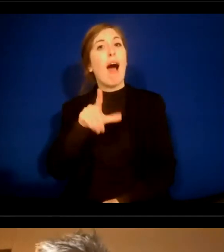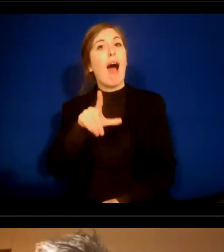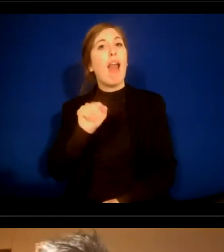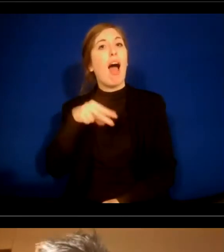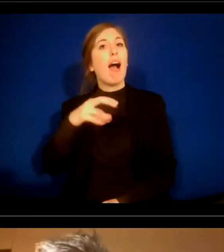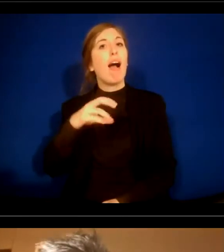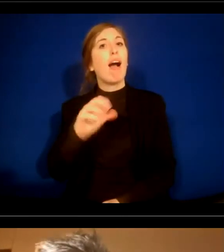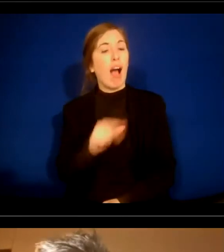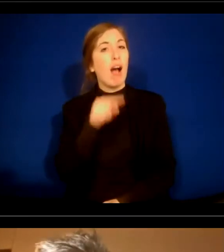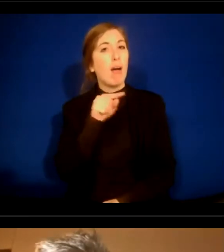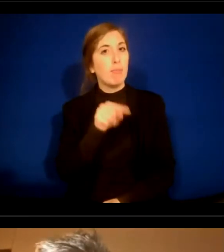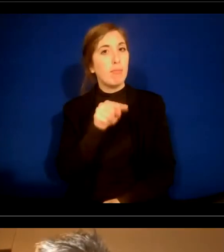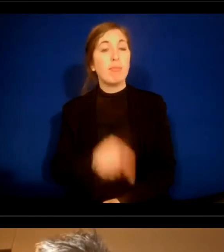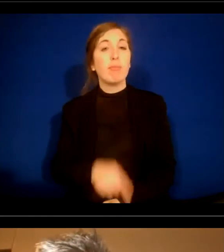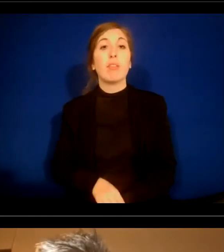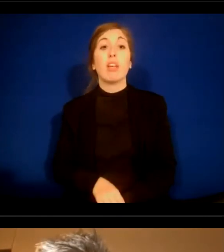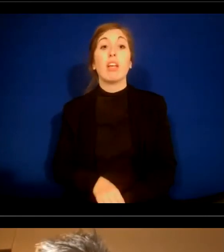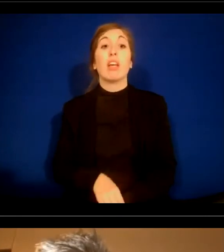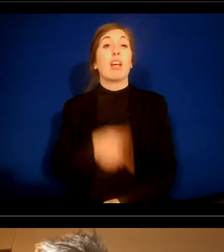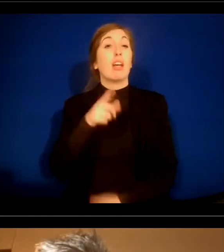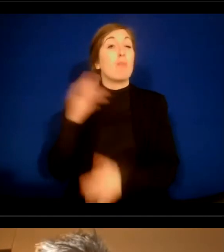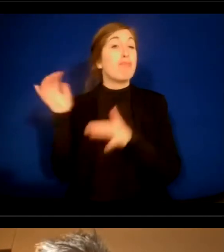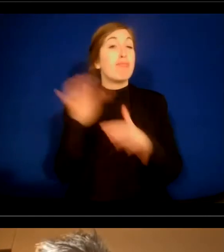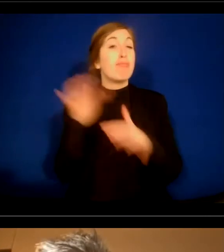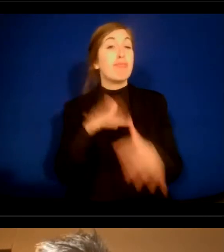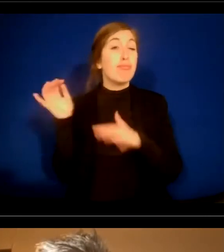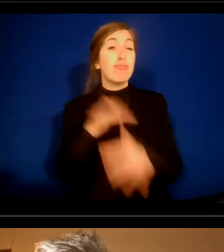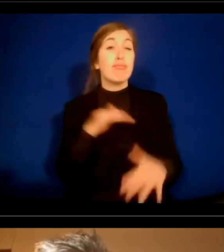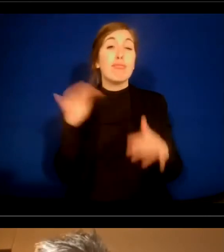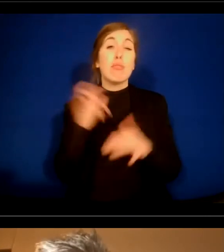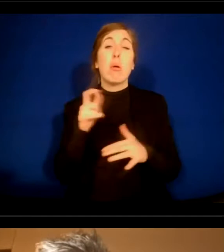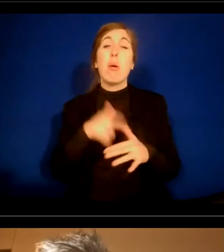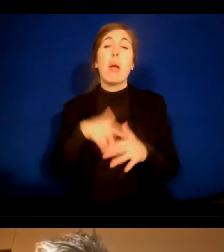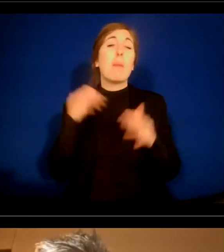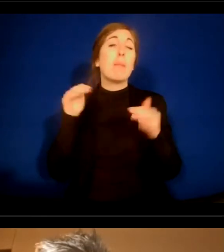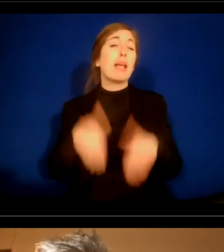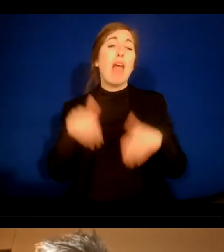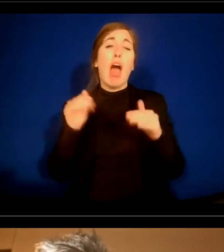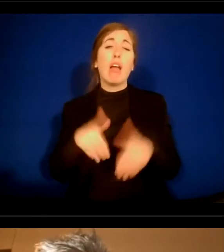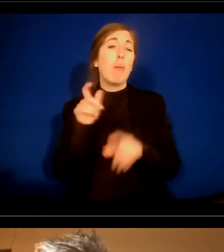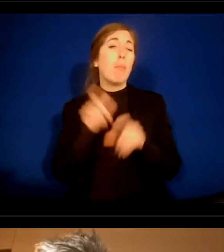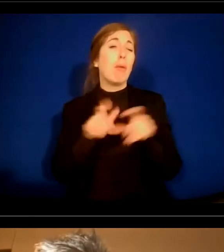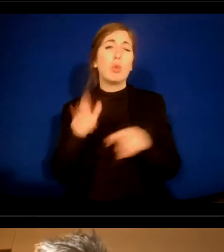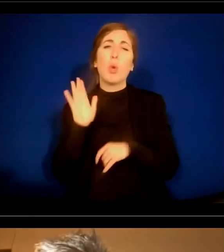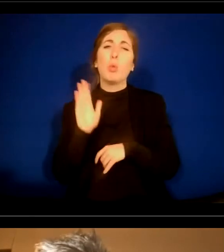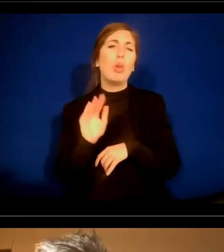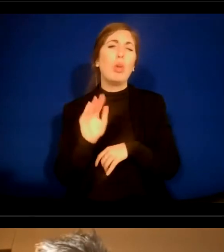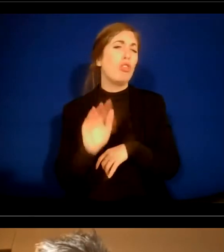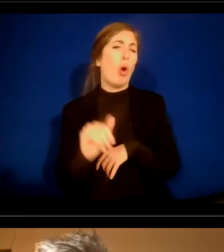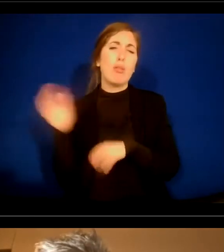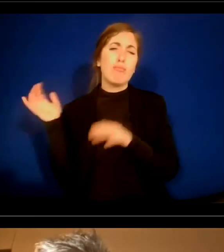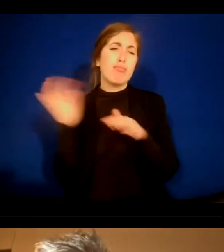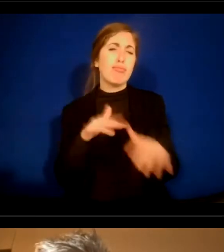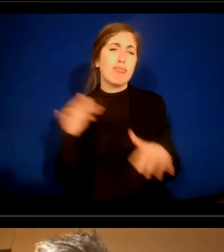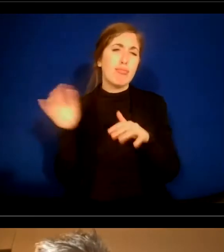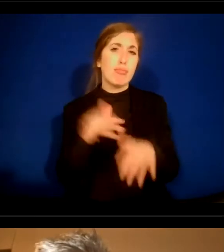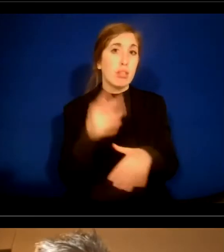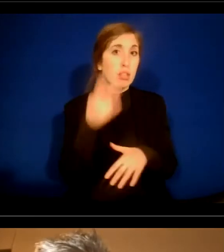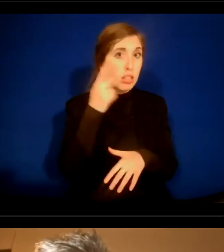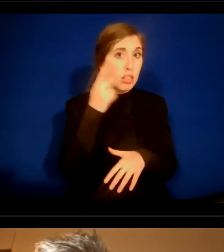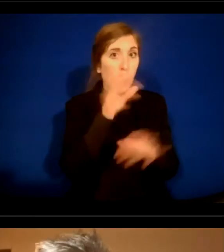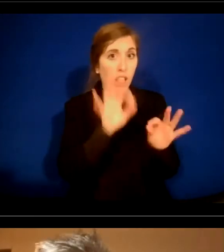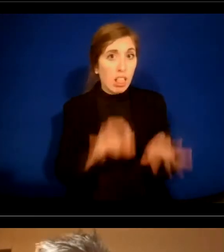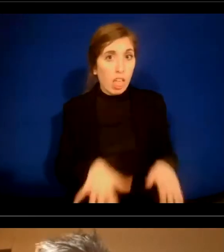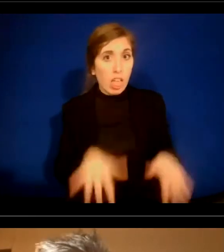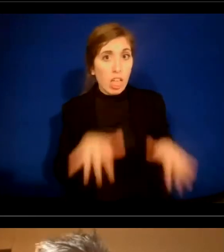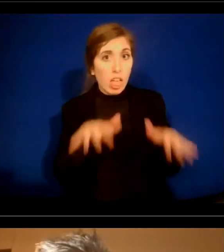I flussi erano molto alti, migliaia di persone al giorno. Arrivavano, come avete visto, c'era anche la neve e fa